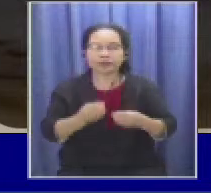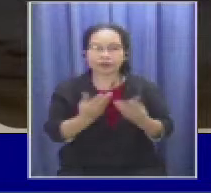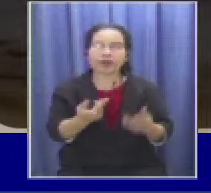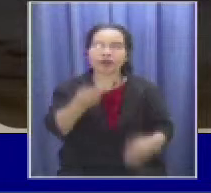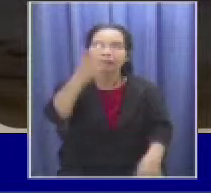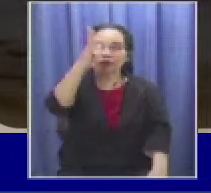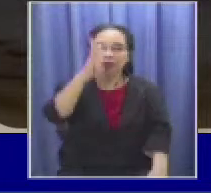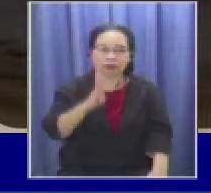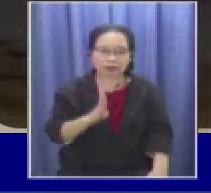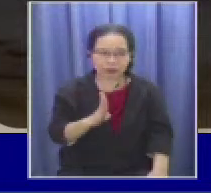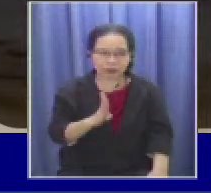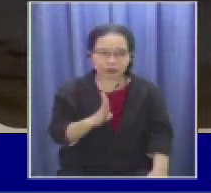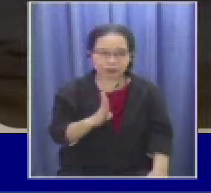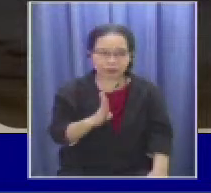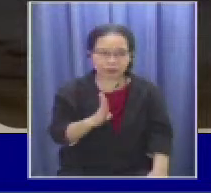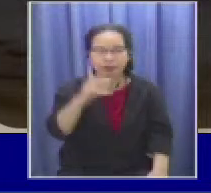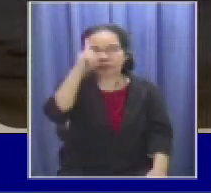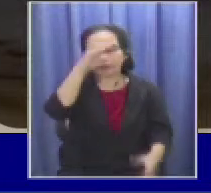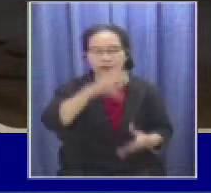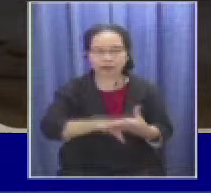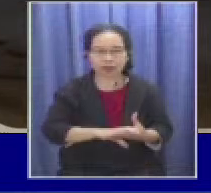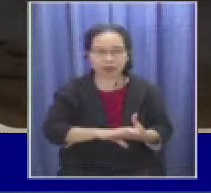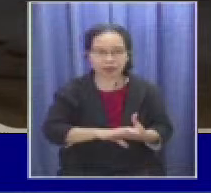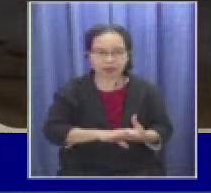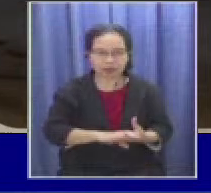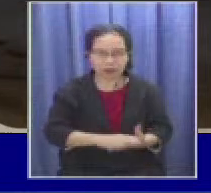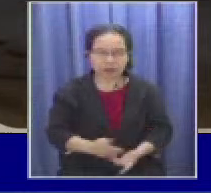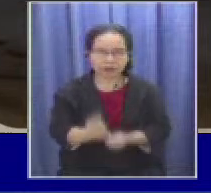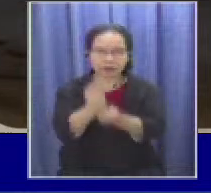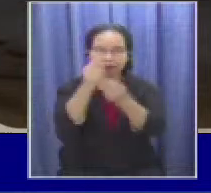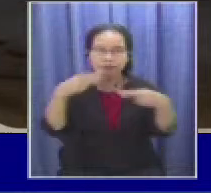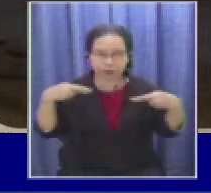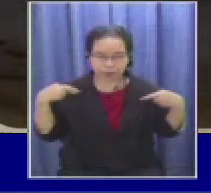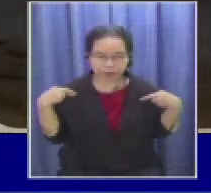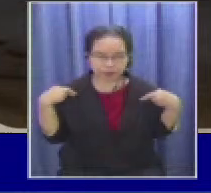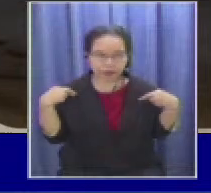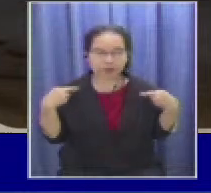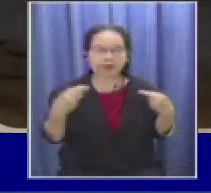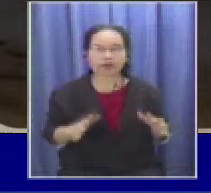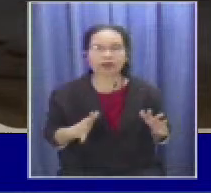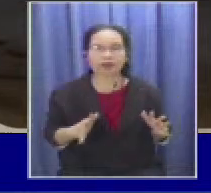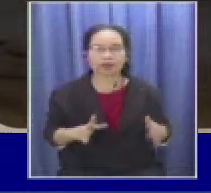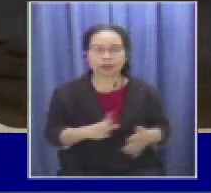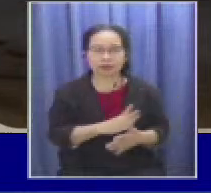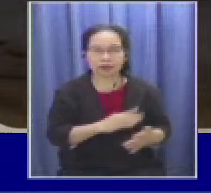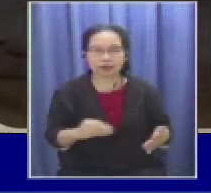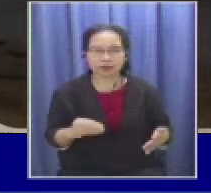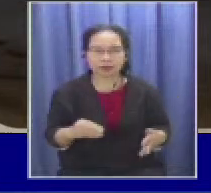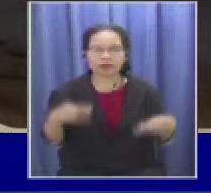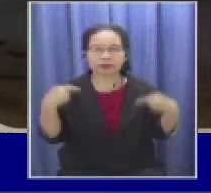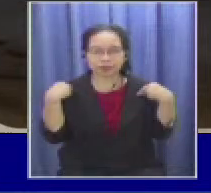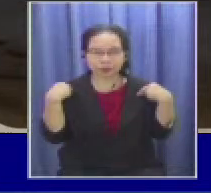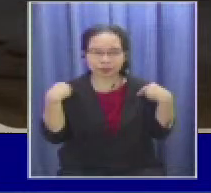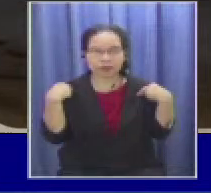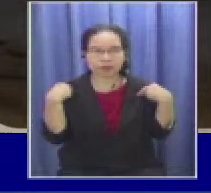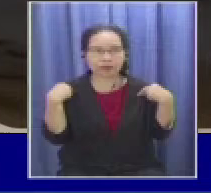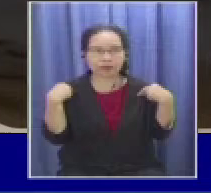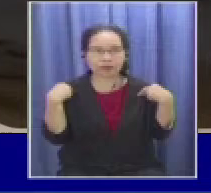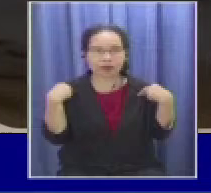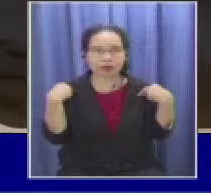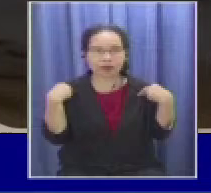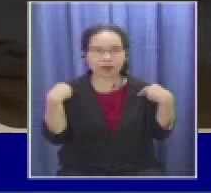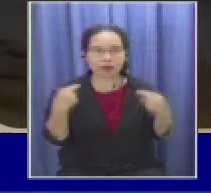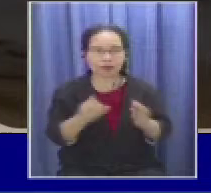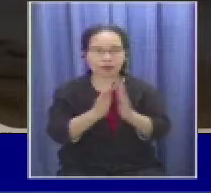a gidi sɛ wansaka na abɛyɛ hɔ ama